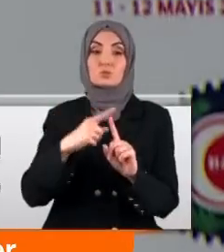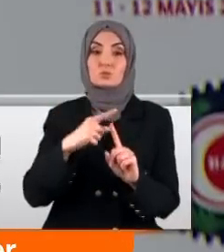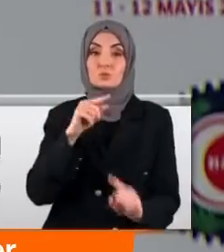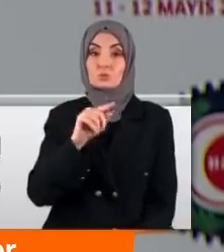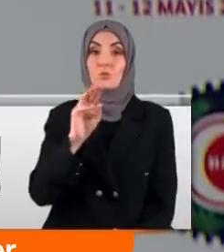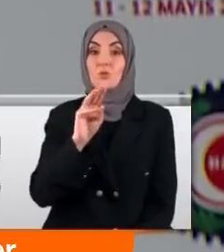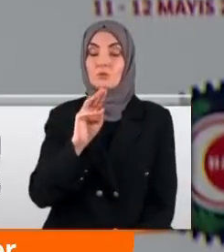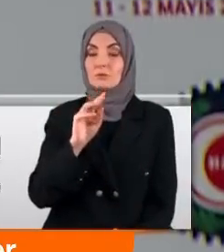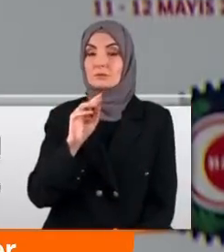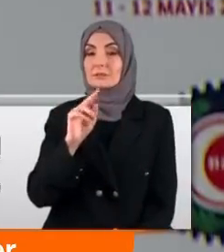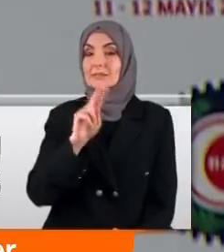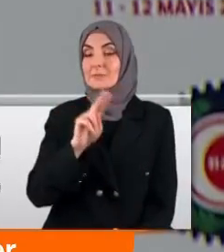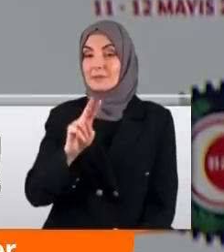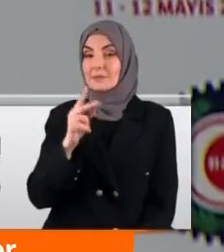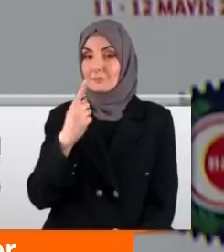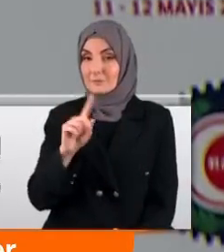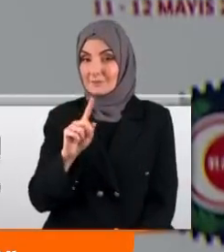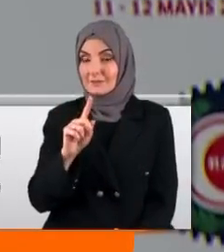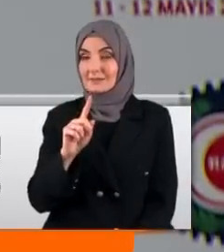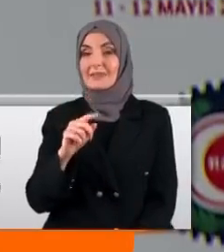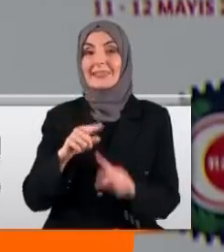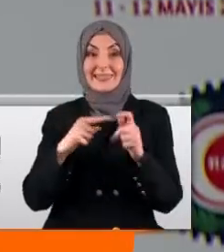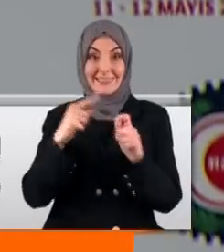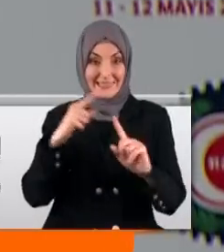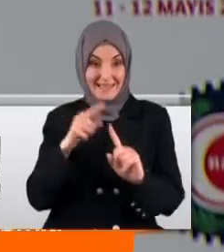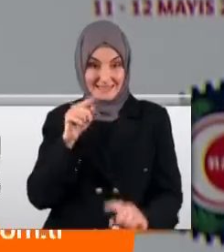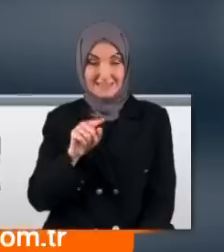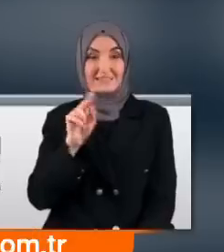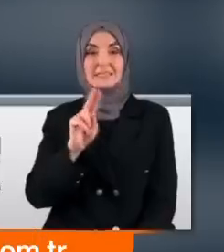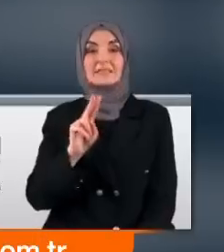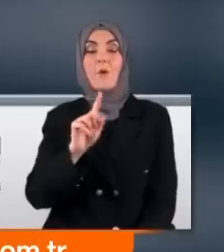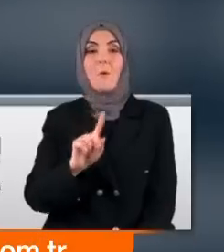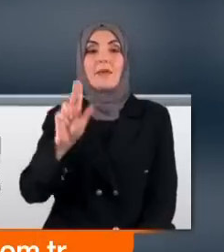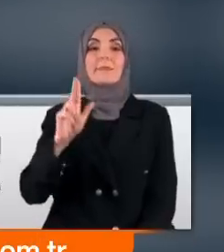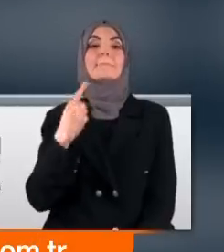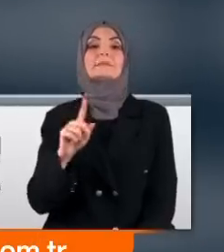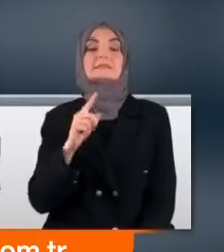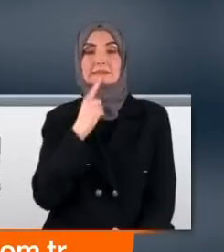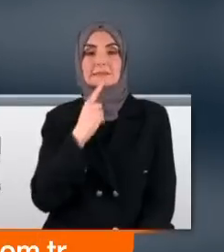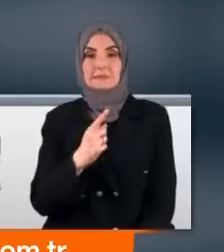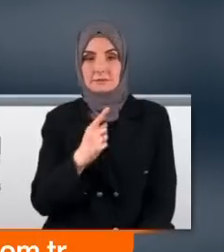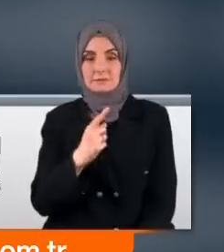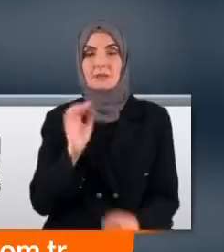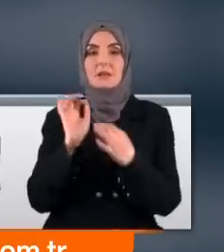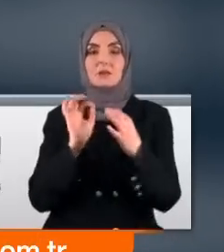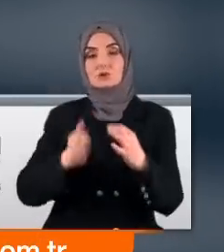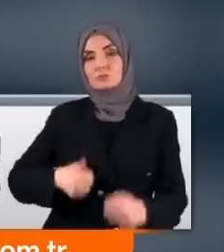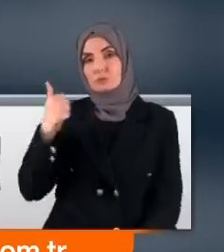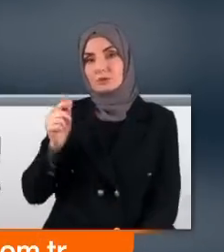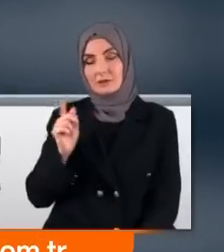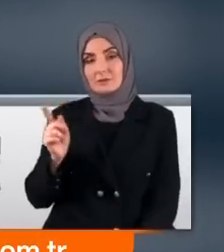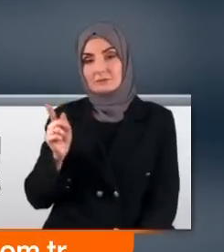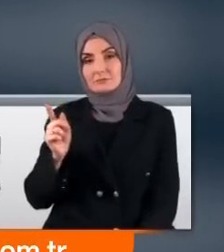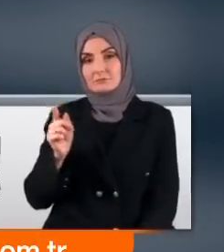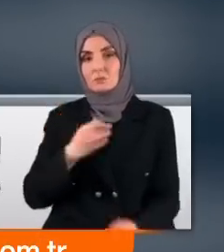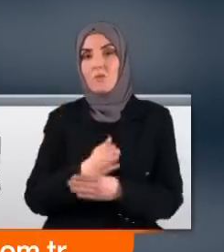memur maaşı da 22 bin lirayı bulacak. İletişim Başkanlığı aslı olmayan o iddia ile